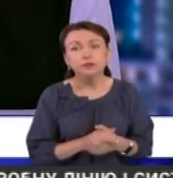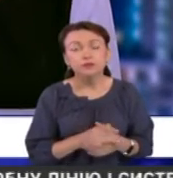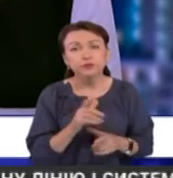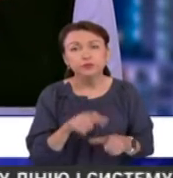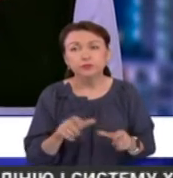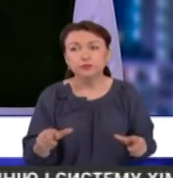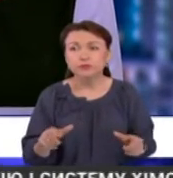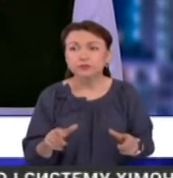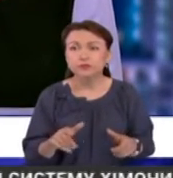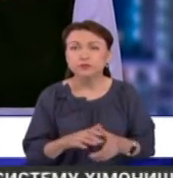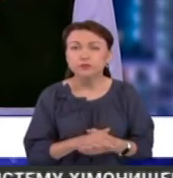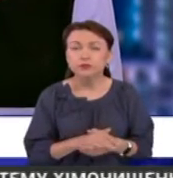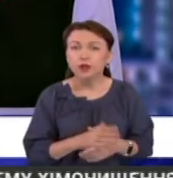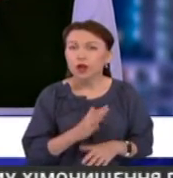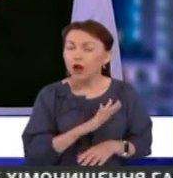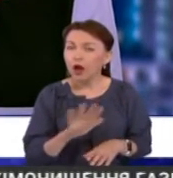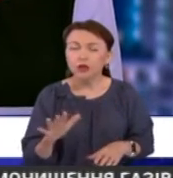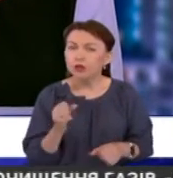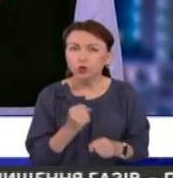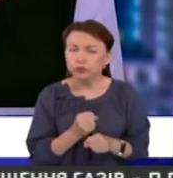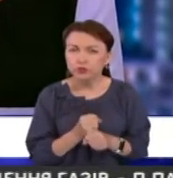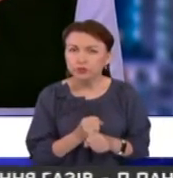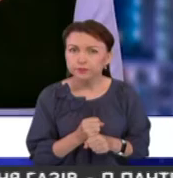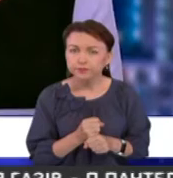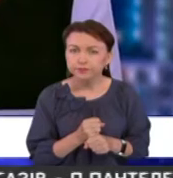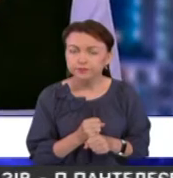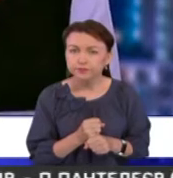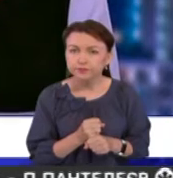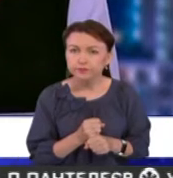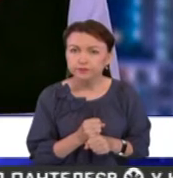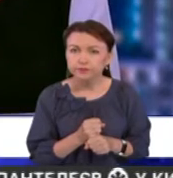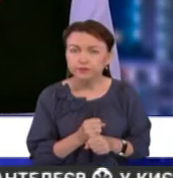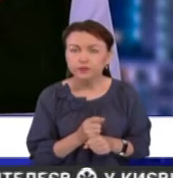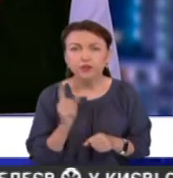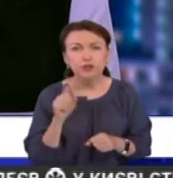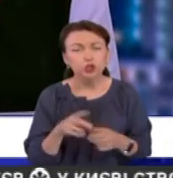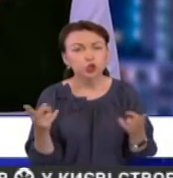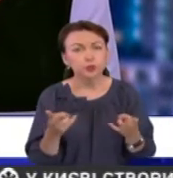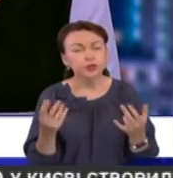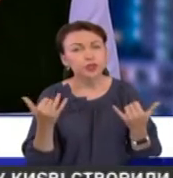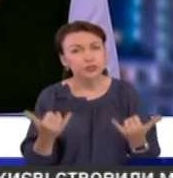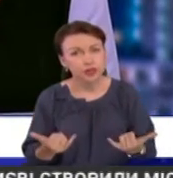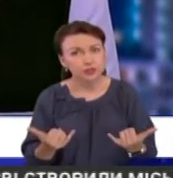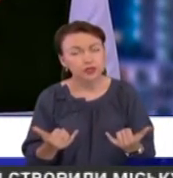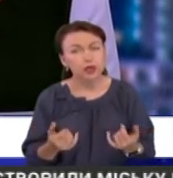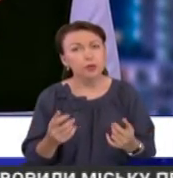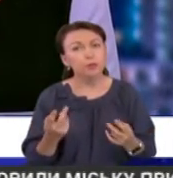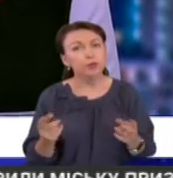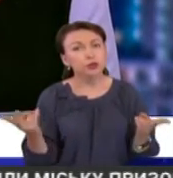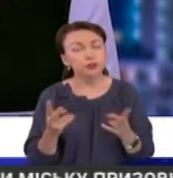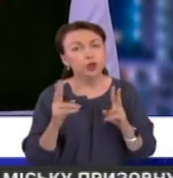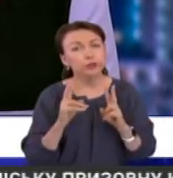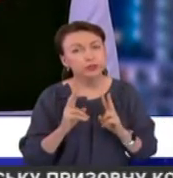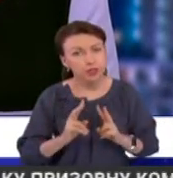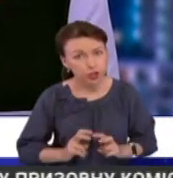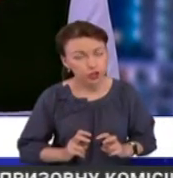люди просто... Але не робити, власне, те, що необхідно зараз і більше ніколи. Потрібно обстеження, звичайно, і